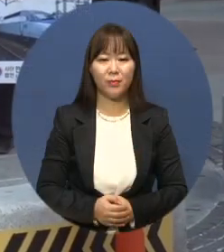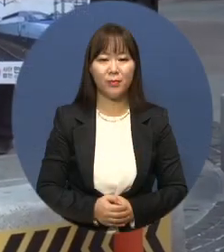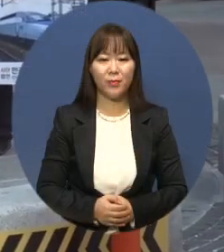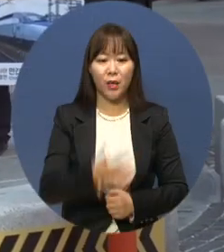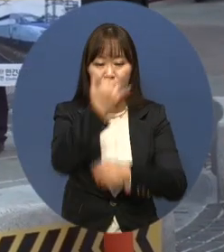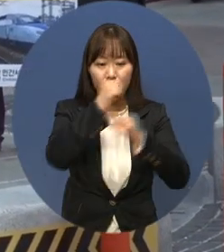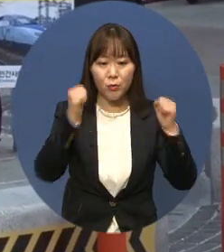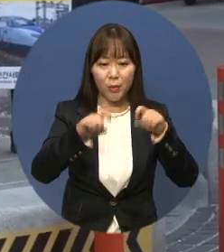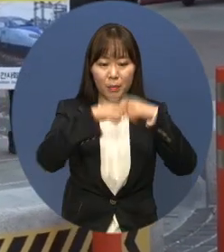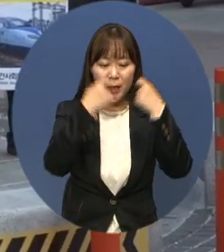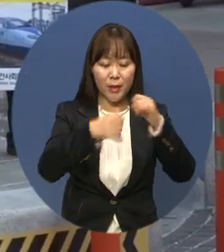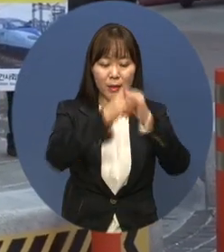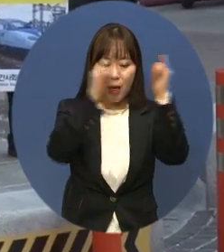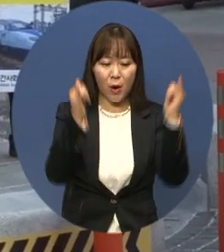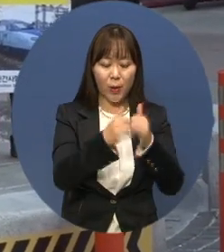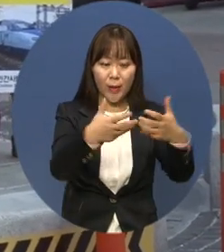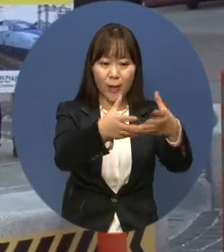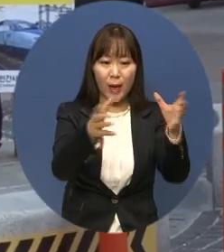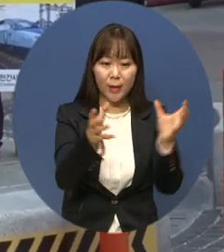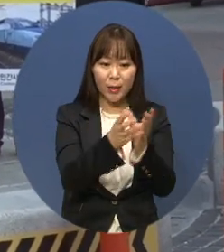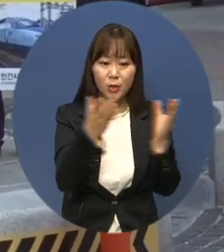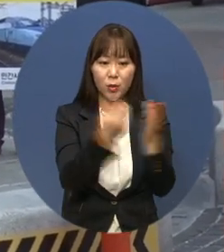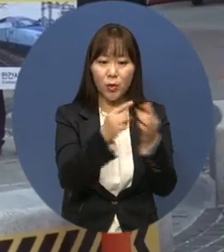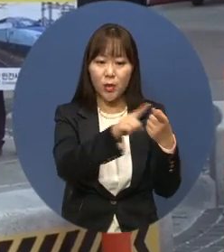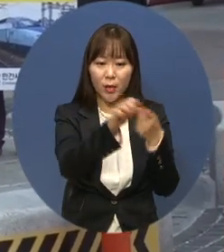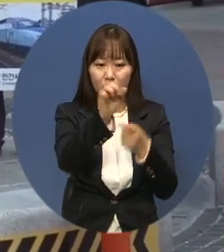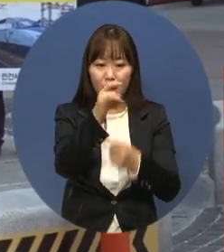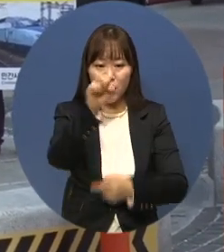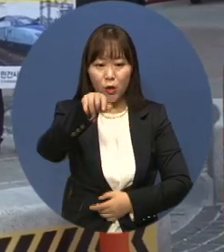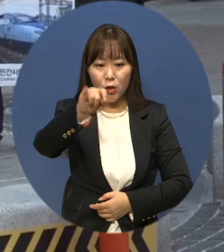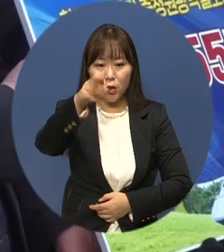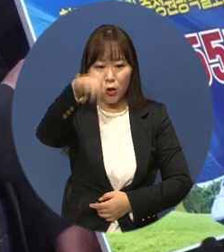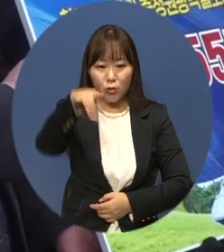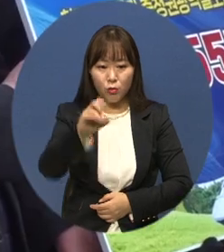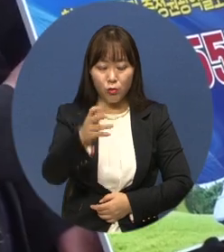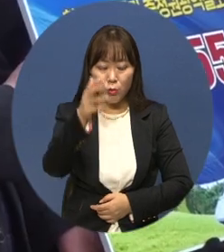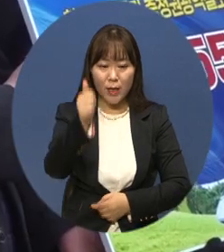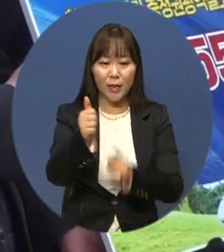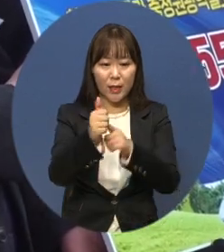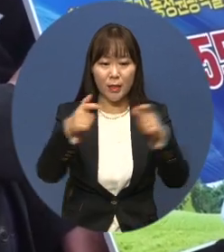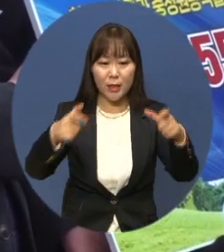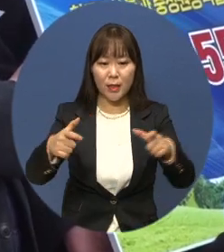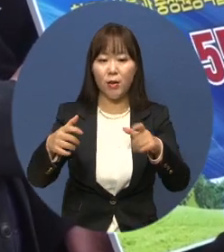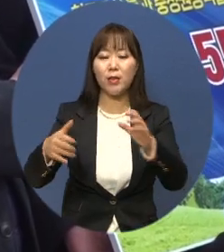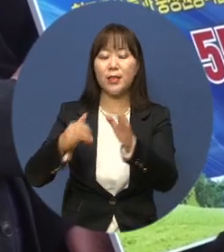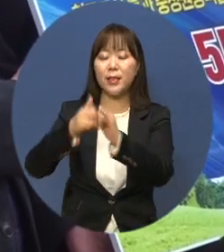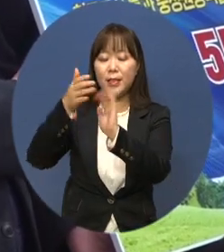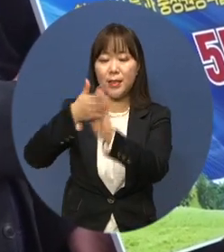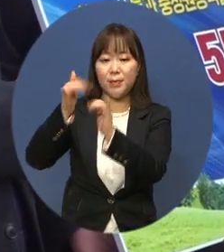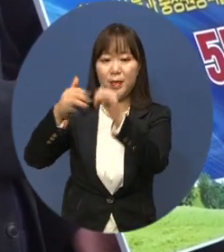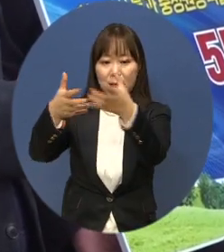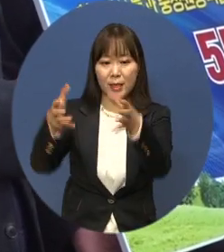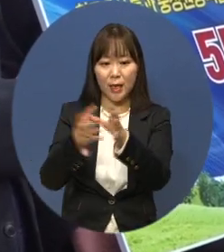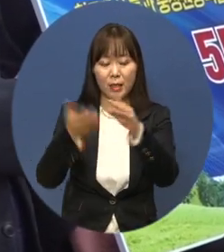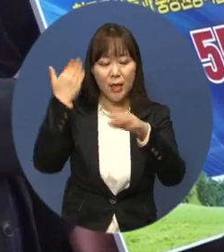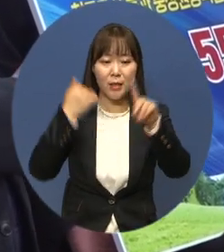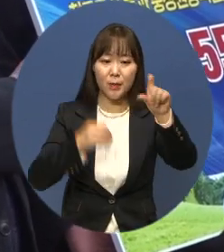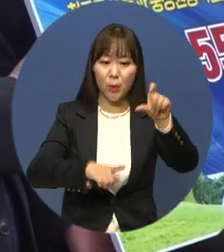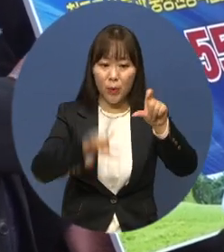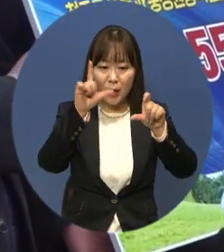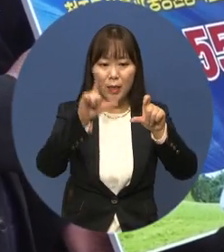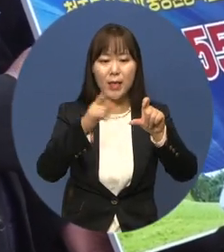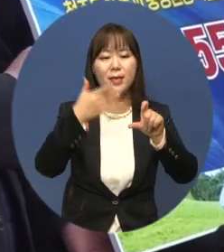충북 민간사회단체 총연합회 유철웅 회장을 비롯한 지역 시민단체가 15일 옛